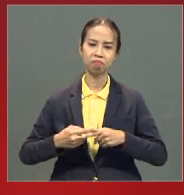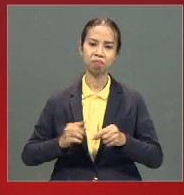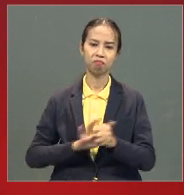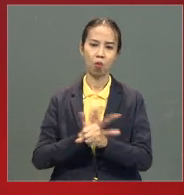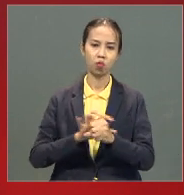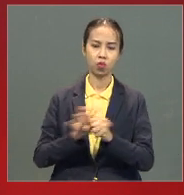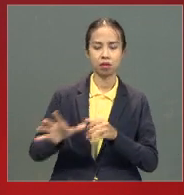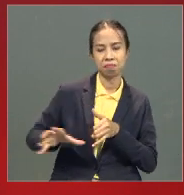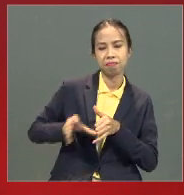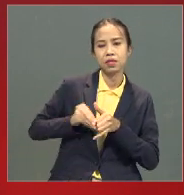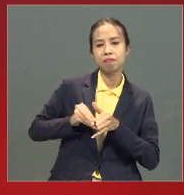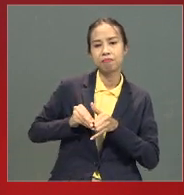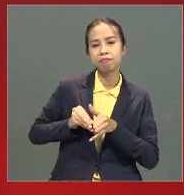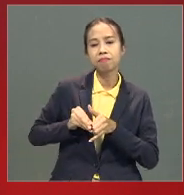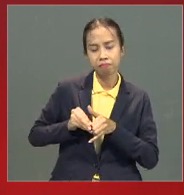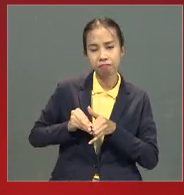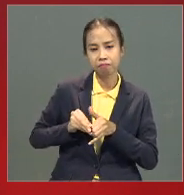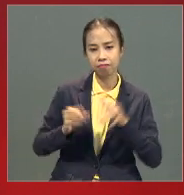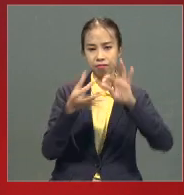ชีวิตจากสาเหตุปอดอักเสบจากการติดเชื้อโควิช19